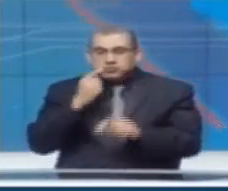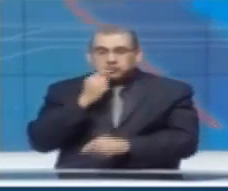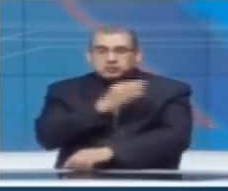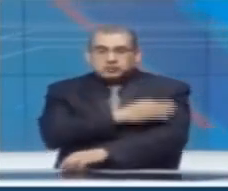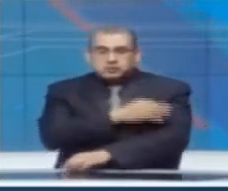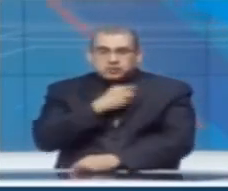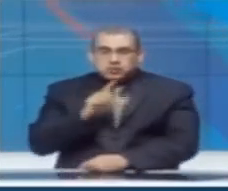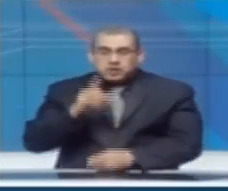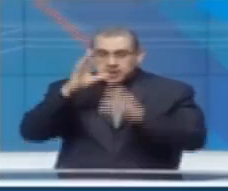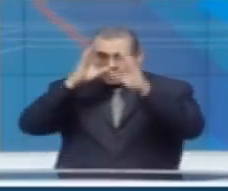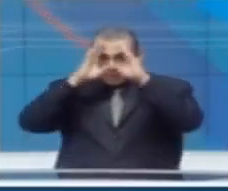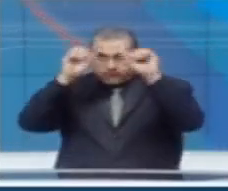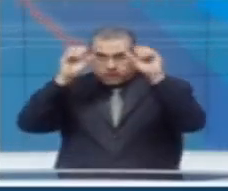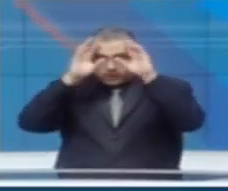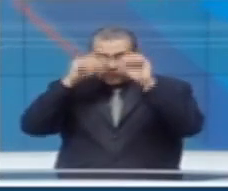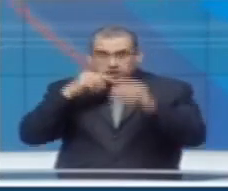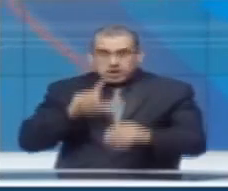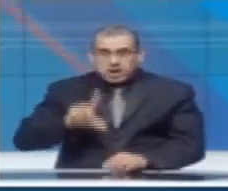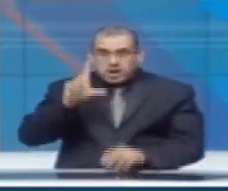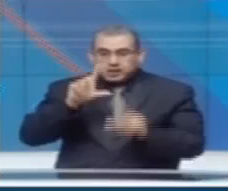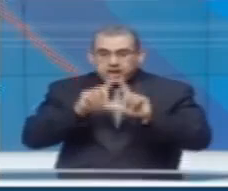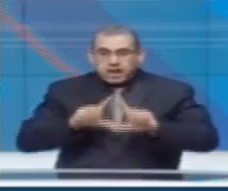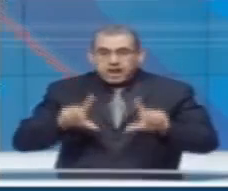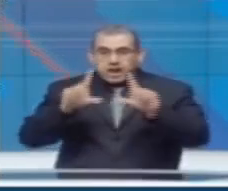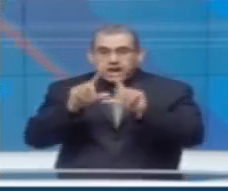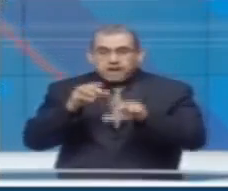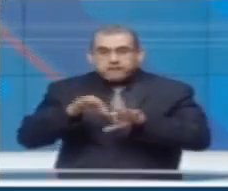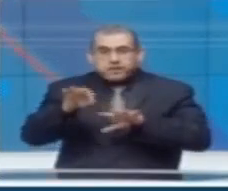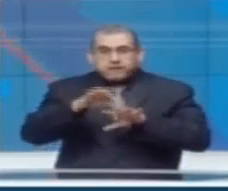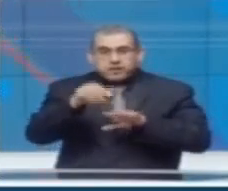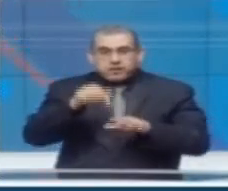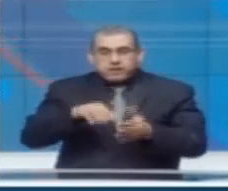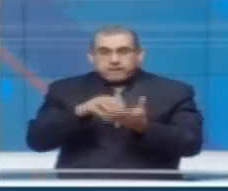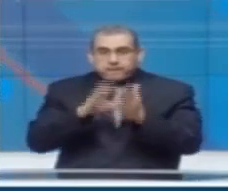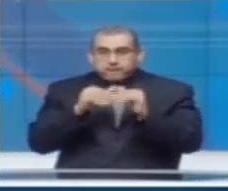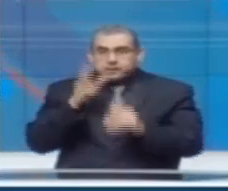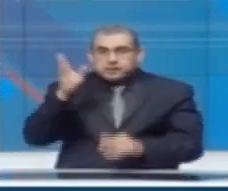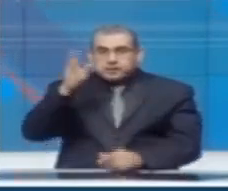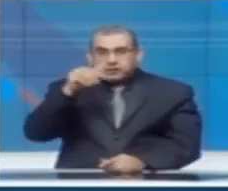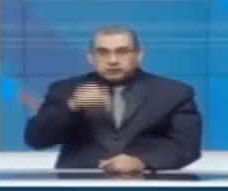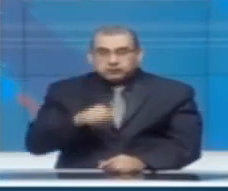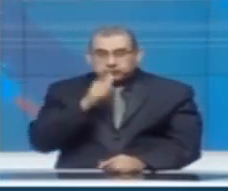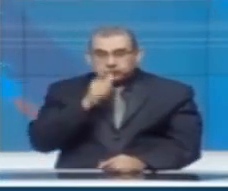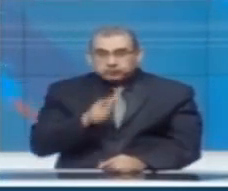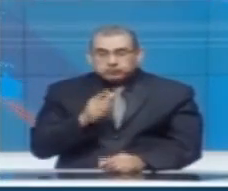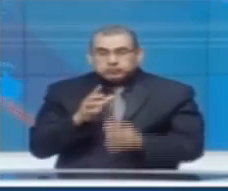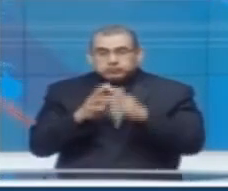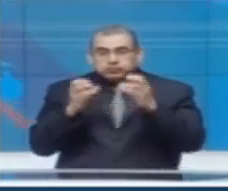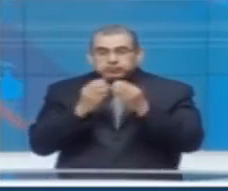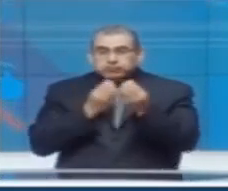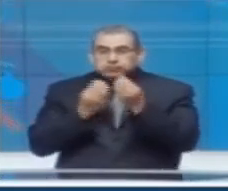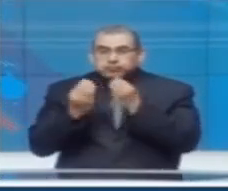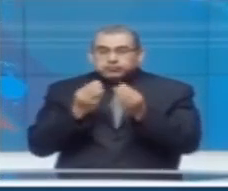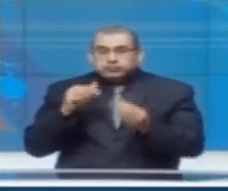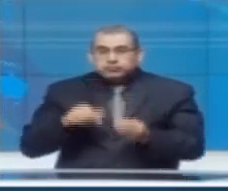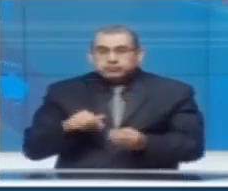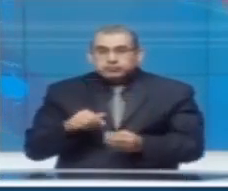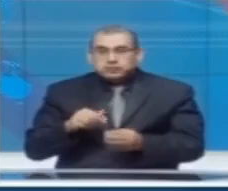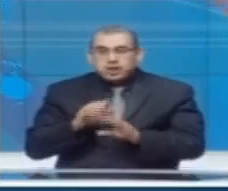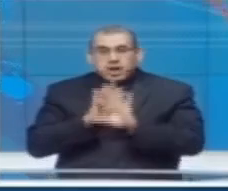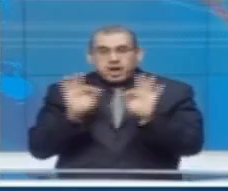السادة السفراء رؤساء اللجان الفرعية خارج مصر، وذلك لمناقشة